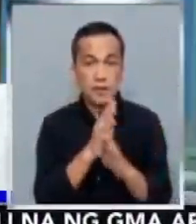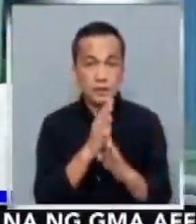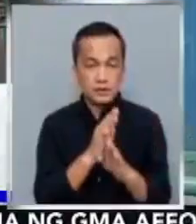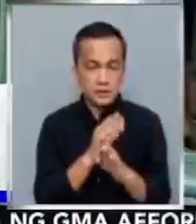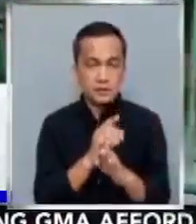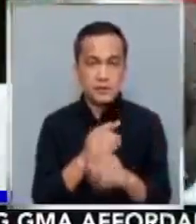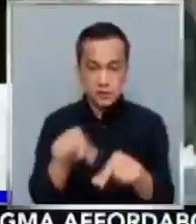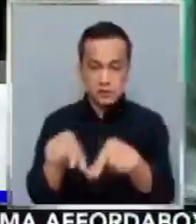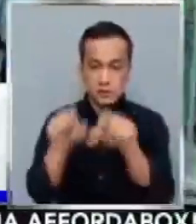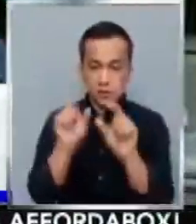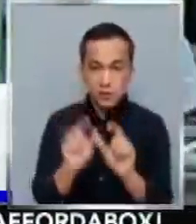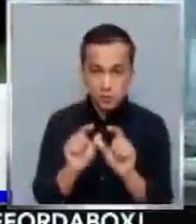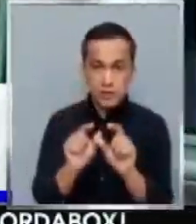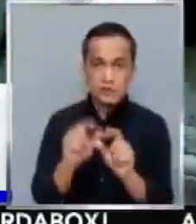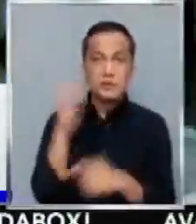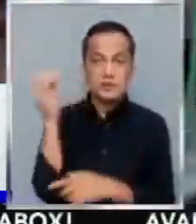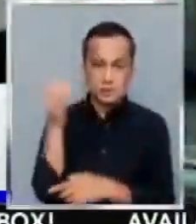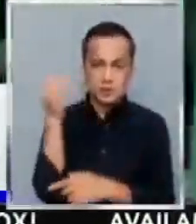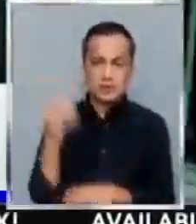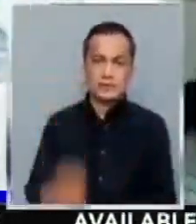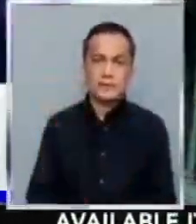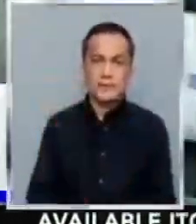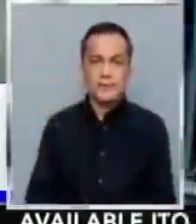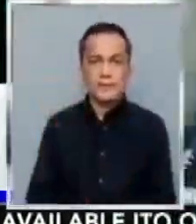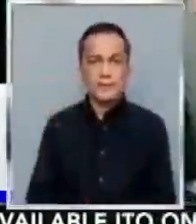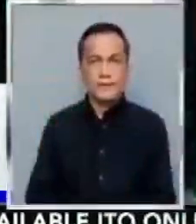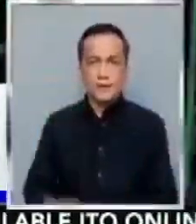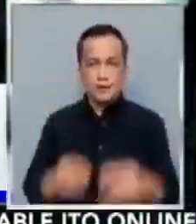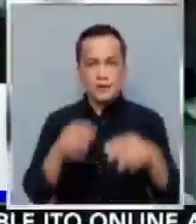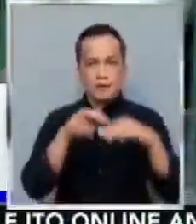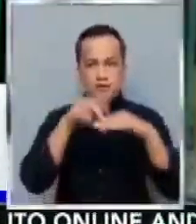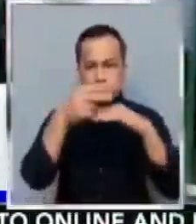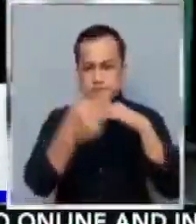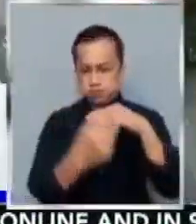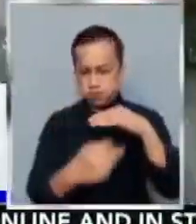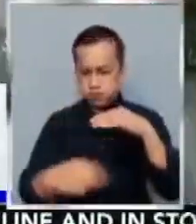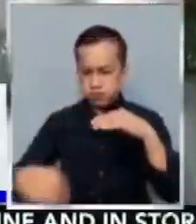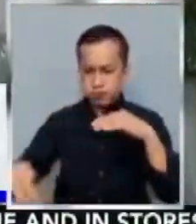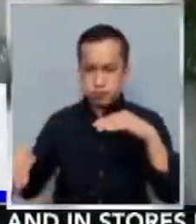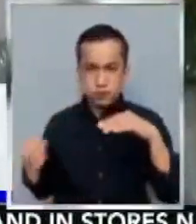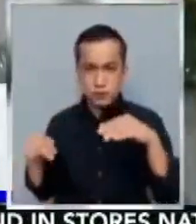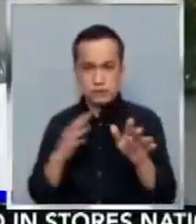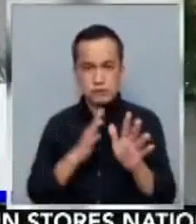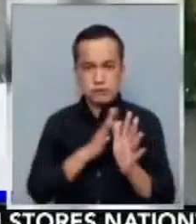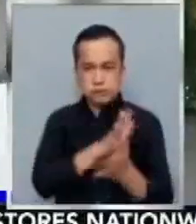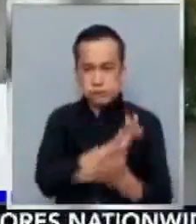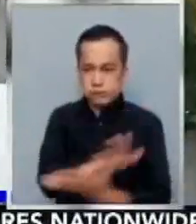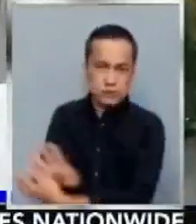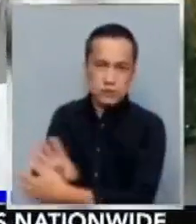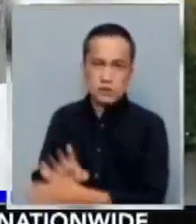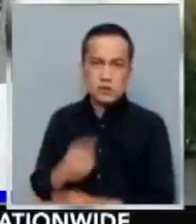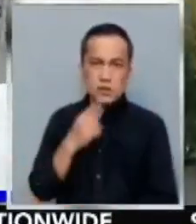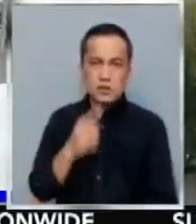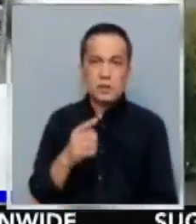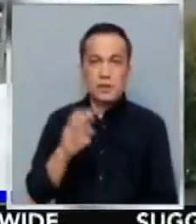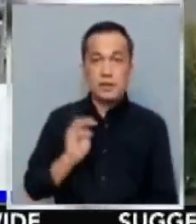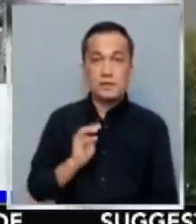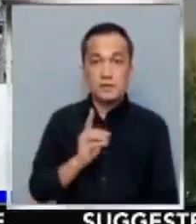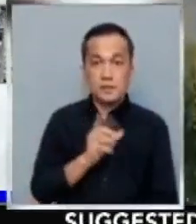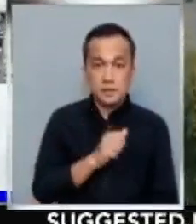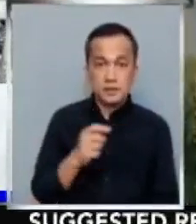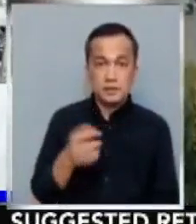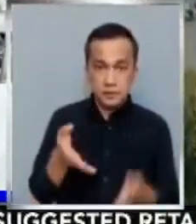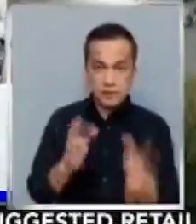at sa Ortigas. Umabot na nga sa baba ng footbridge ang pila ng mga sasakay. Ayon sa MMDA, pinapayagan na rin ang biyahe ng bus